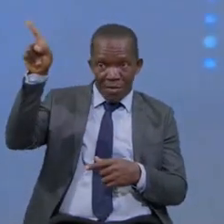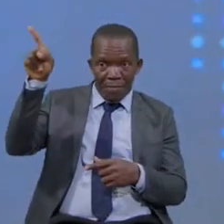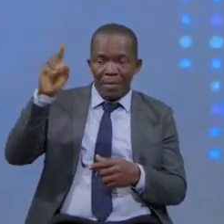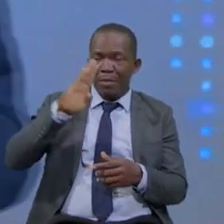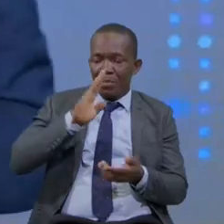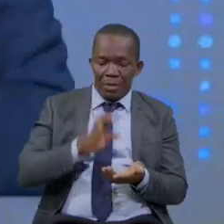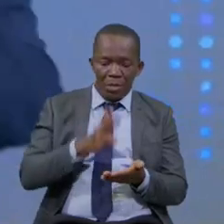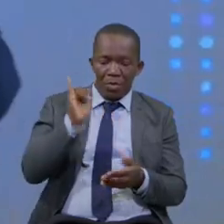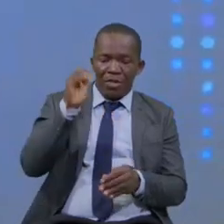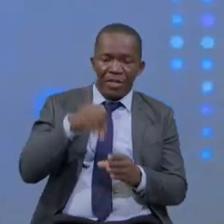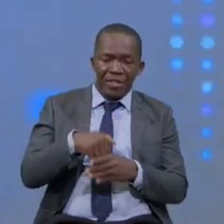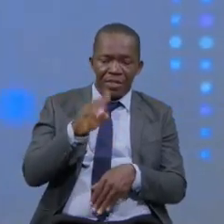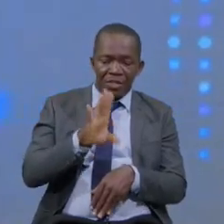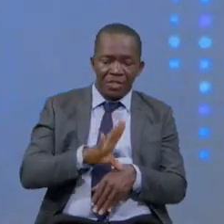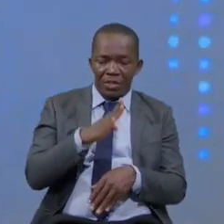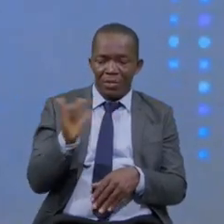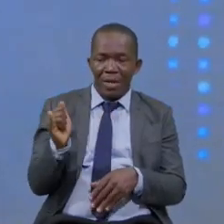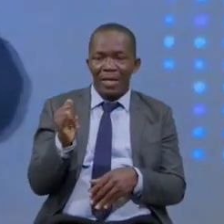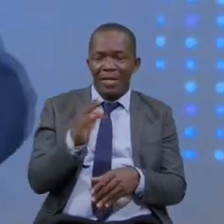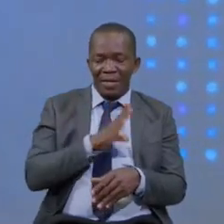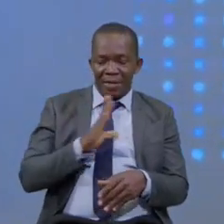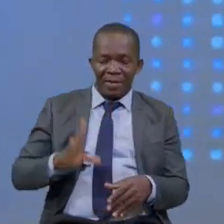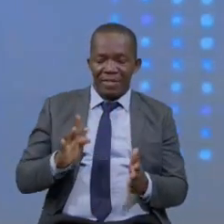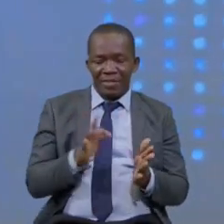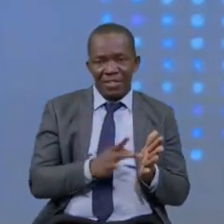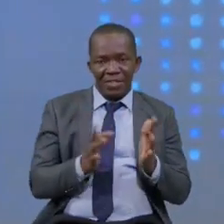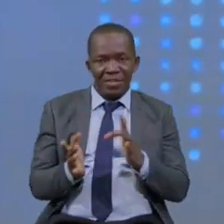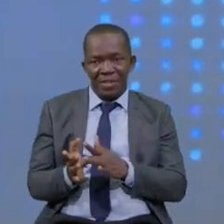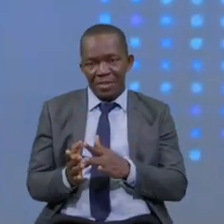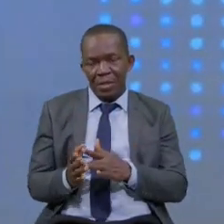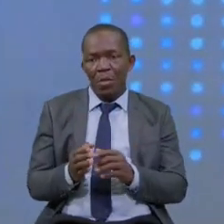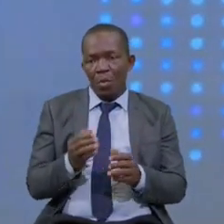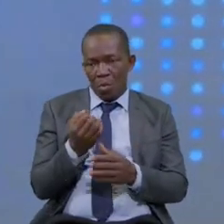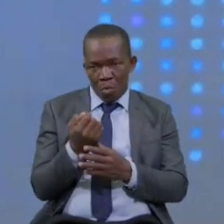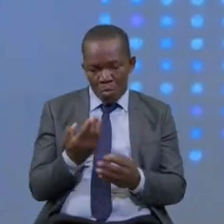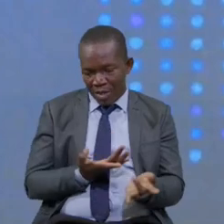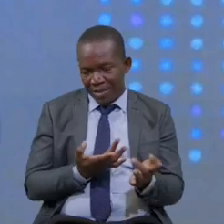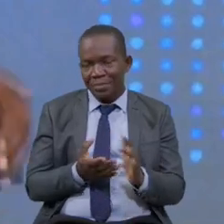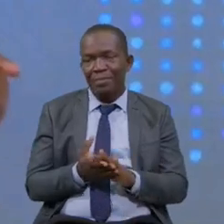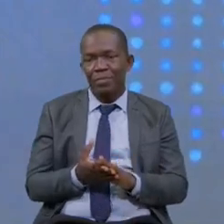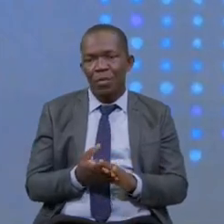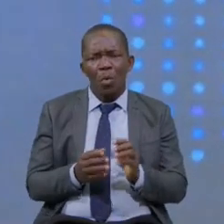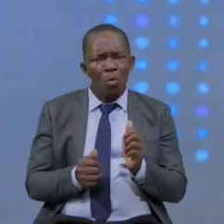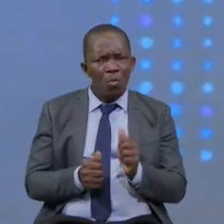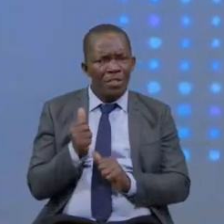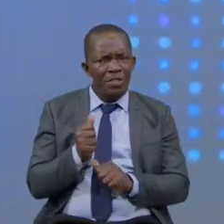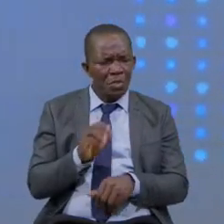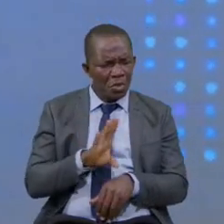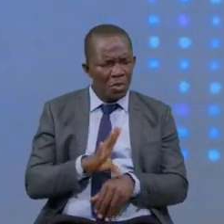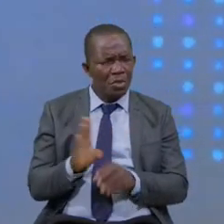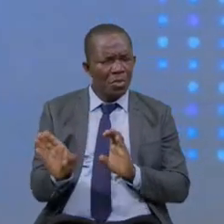et en Jésus-Christ. Un instant. Quelle Église vas-tu? Dans quelle Église vas-tu?